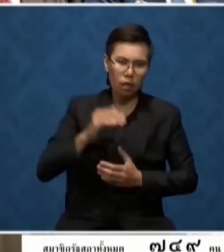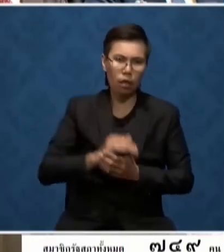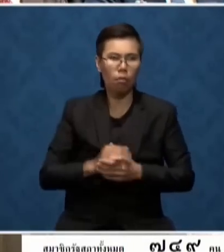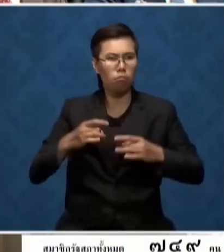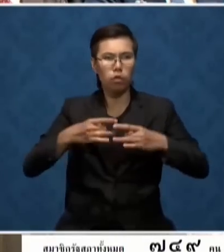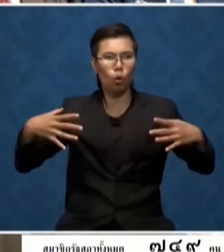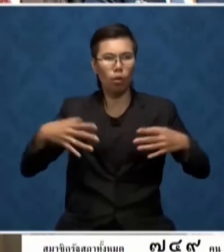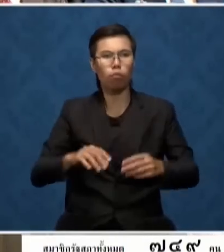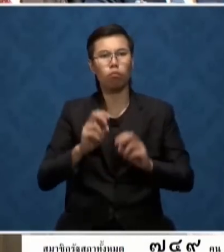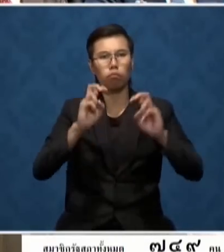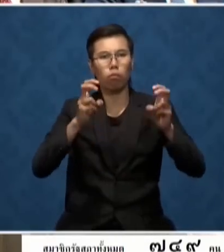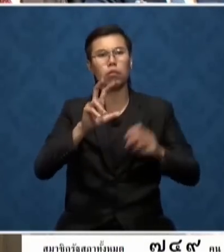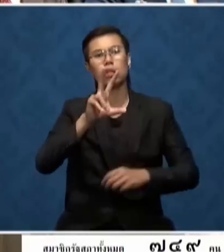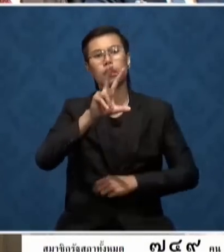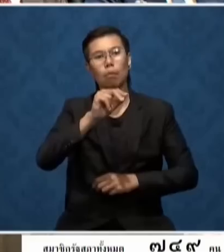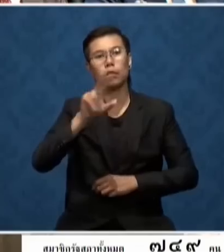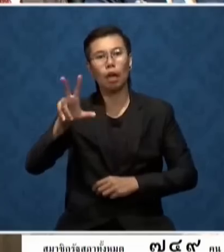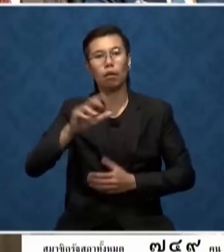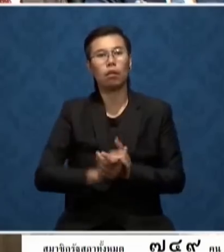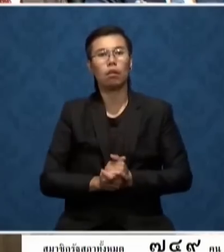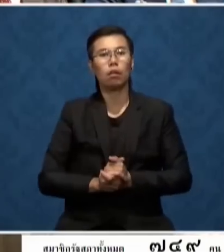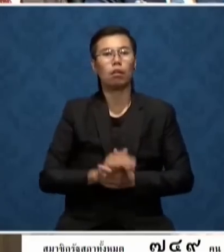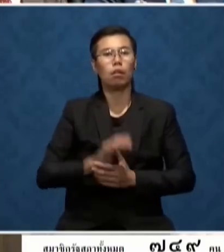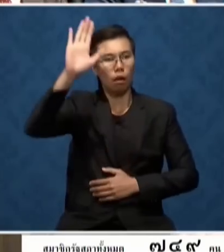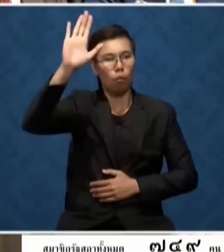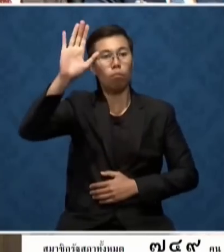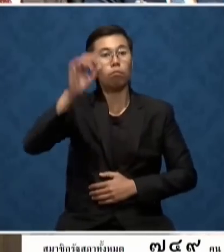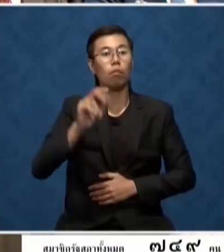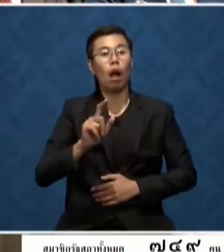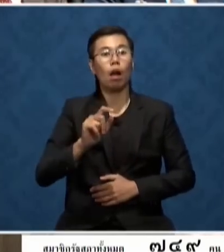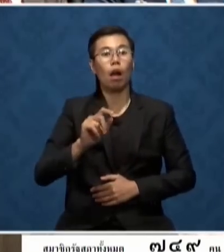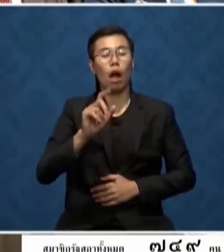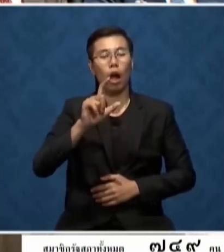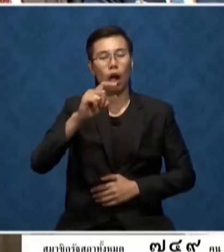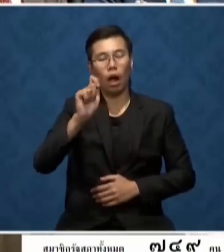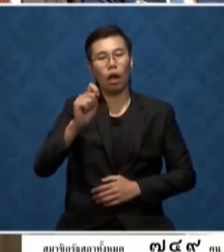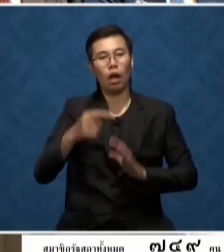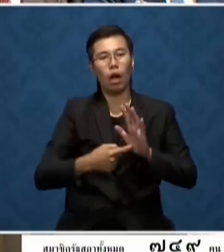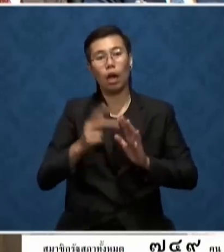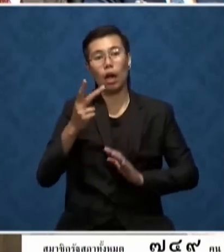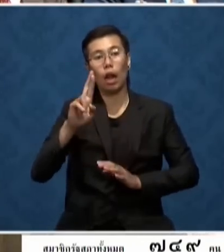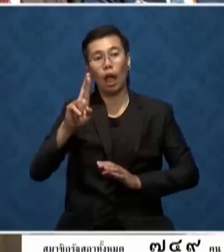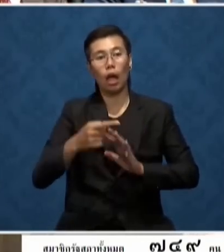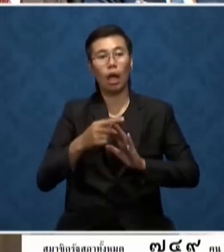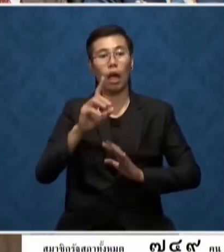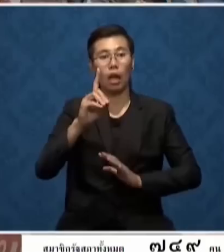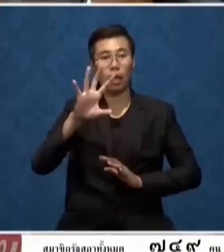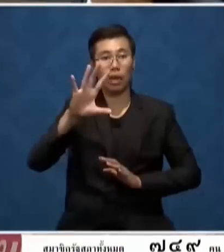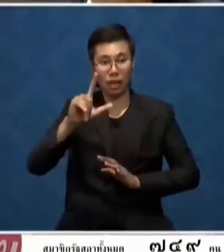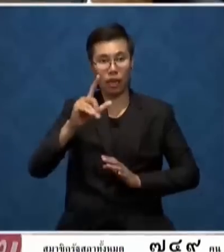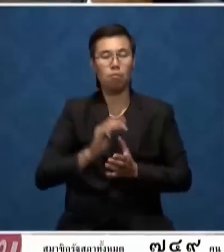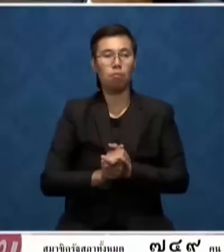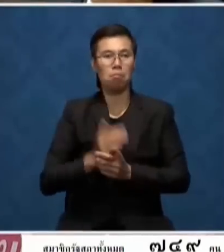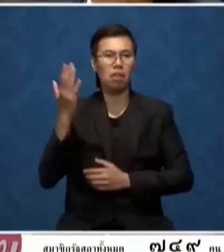ชัดเจนนะครับท่านประธานครับผมอัครเดชภูมิทักษ์โลกครับสมาชิกสภาผู้แทนราษฎรพรรคเมืองไทยทั้งชาติเมื่อสักครู่นี้ท่านจุลพันธ์